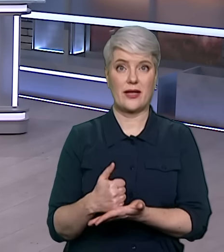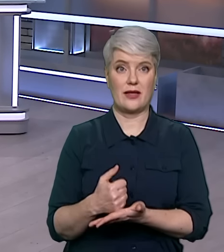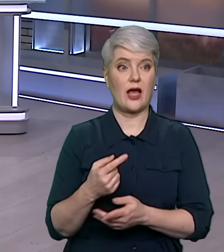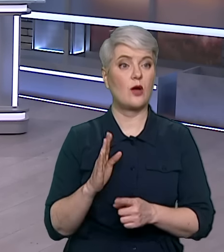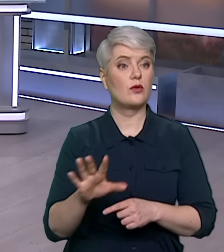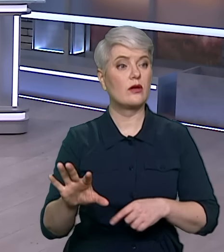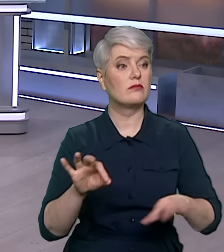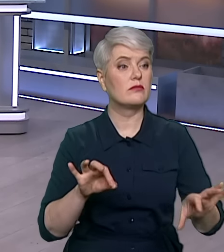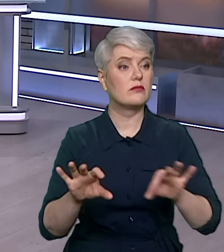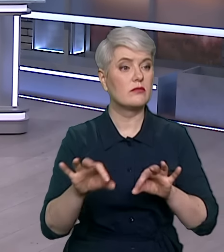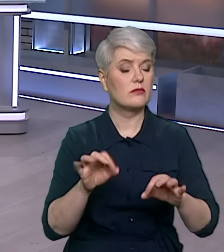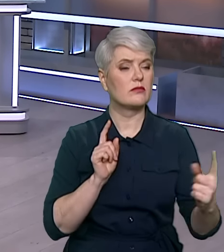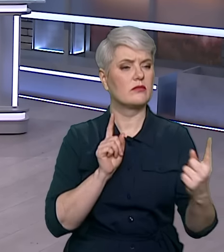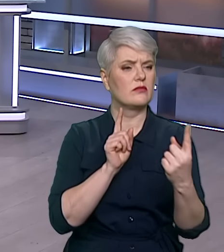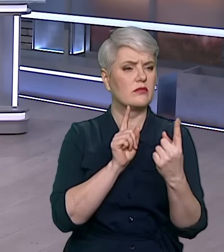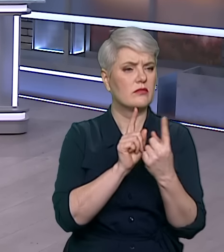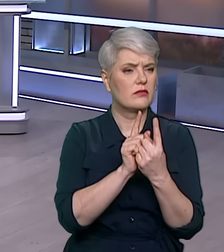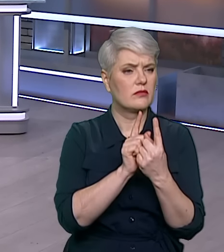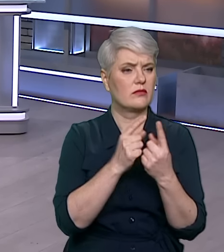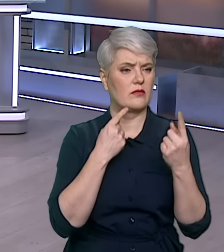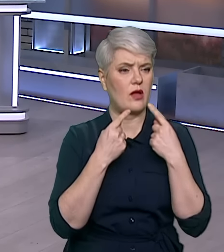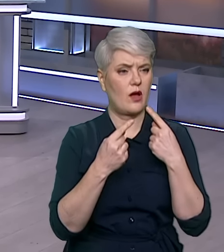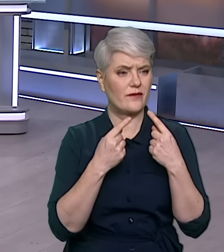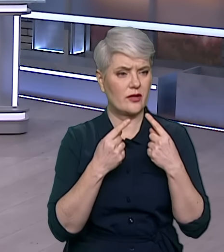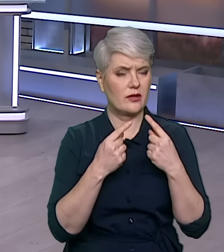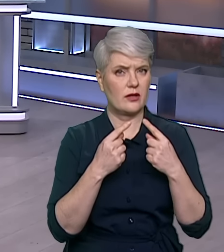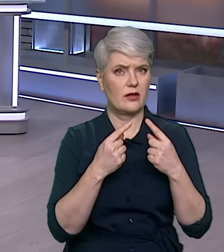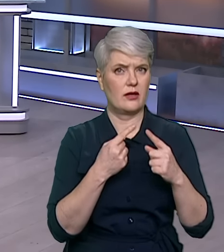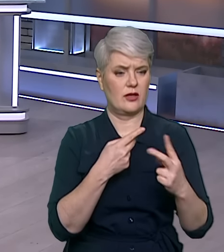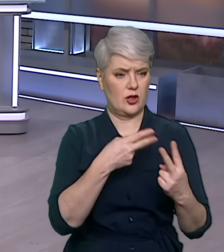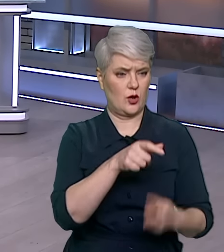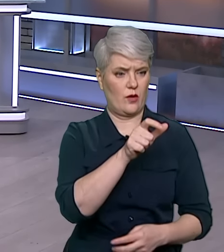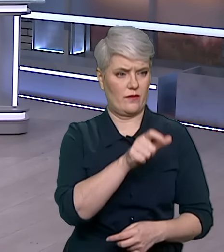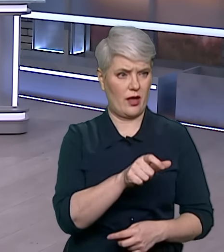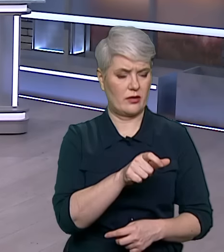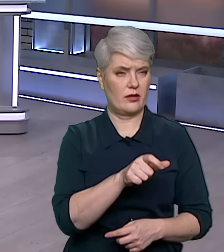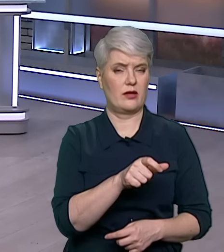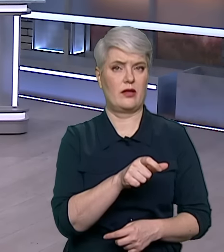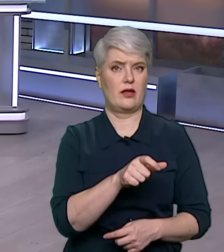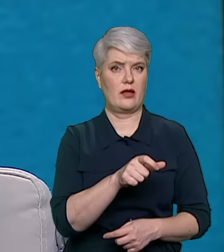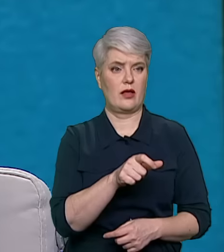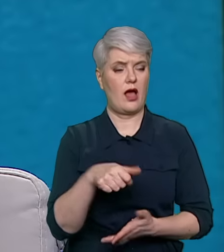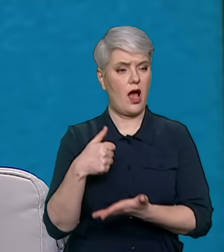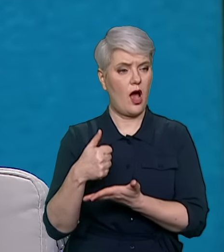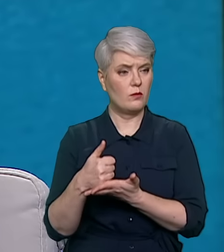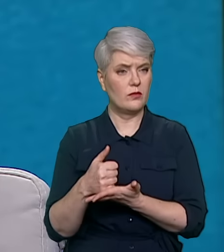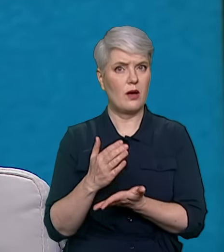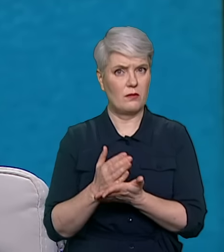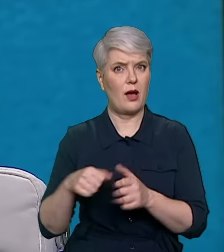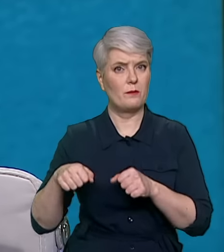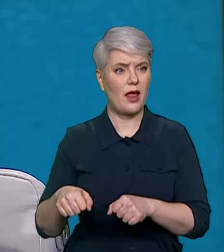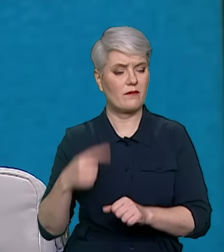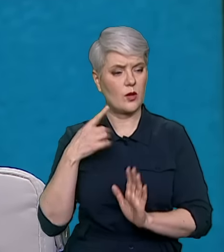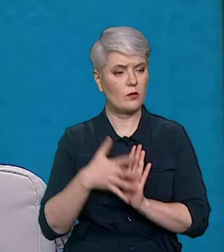рекрутувати, да, і говорити з конкретним кожним ув'язним, дати таке право набирати, наприклад, командирам, щоб він розумів,